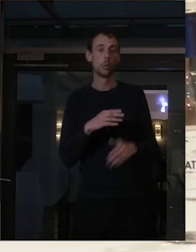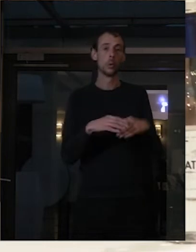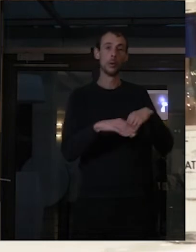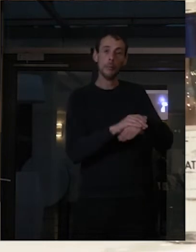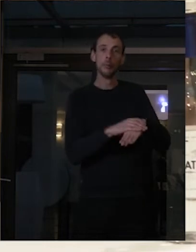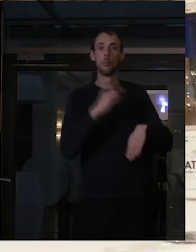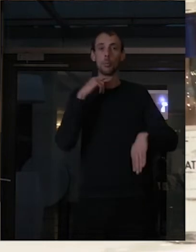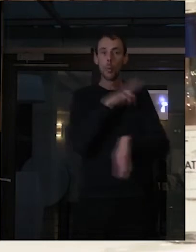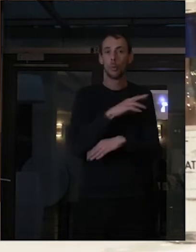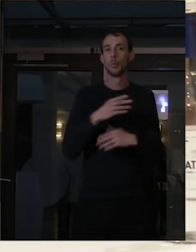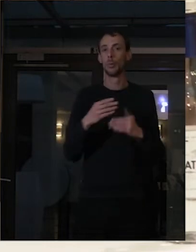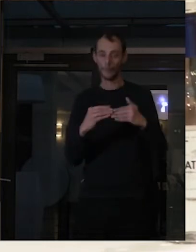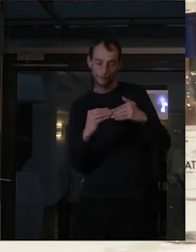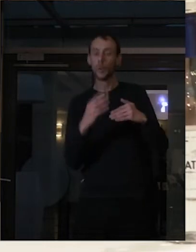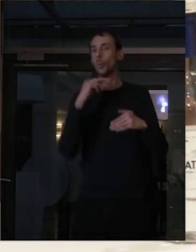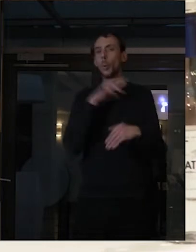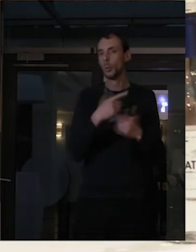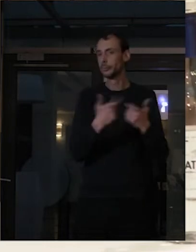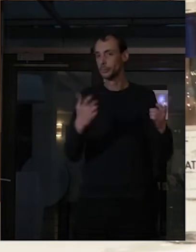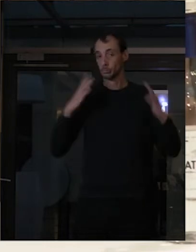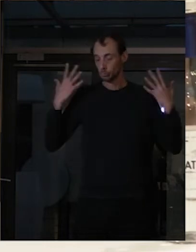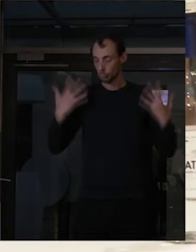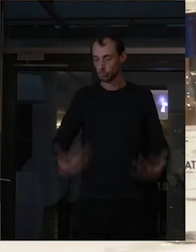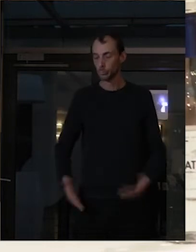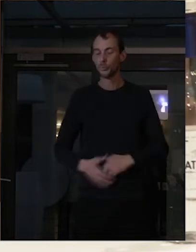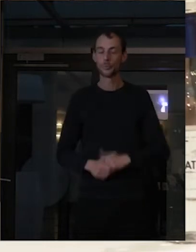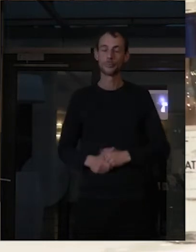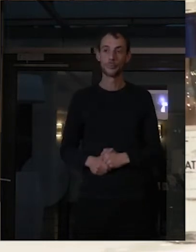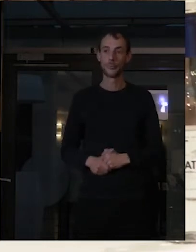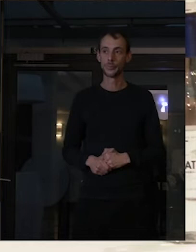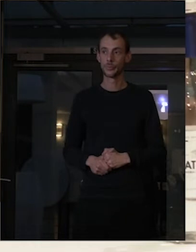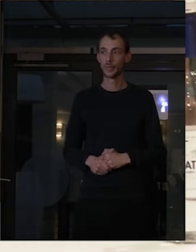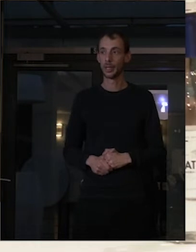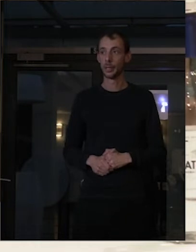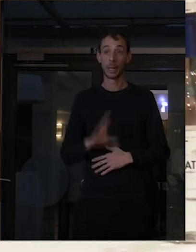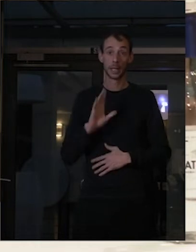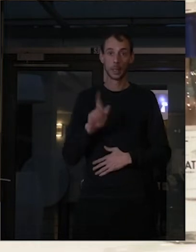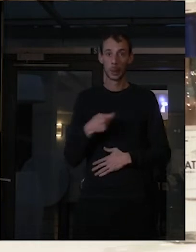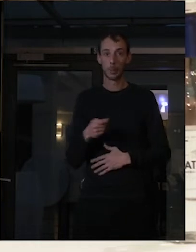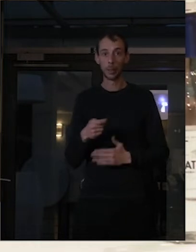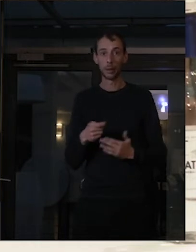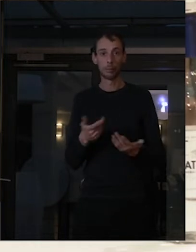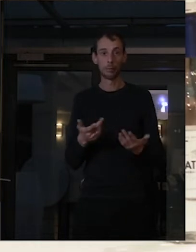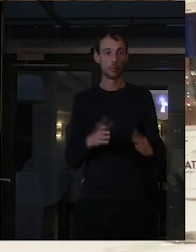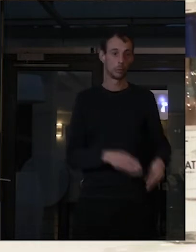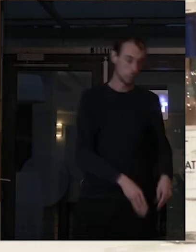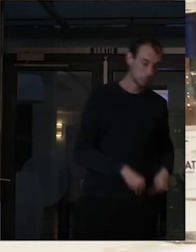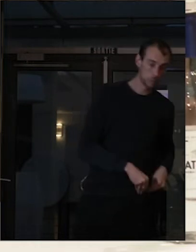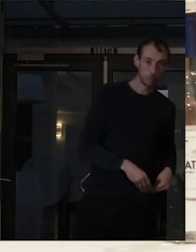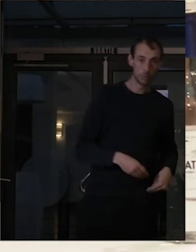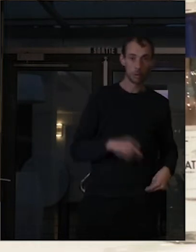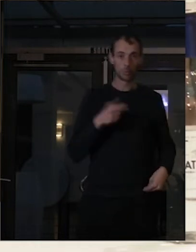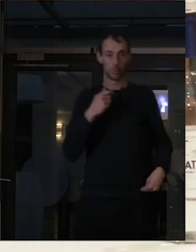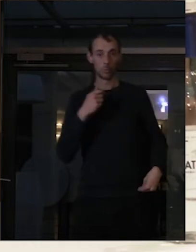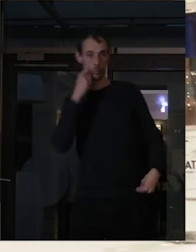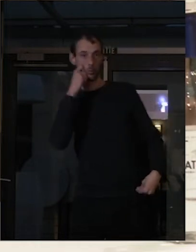etc. Et en fait, il y a... le collant est censé être de la couleur du danseur ou de la danseuse.